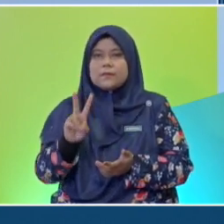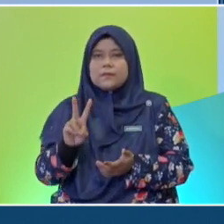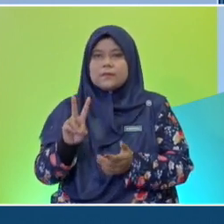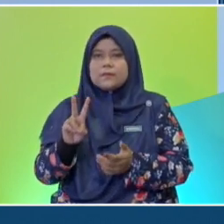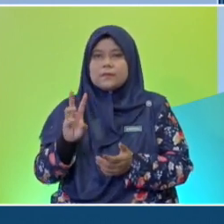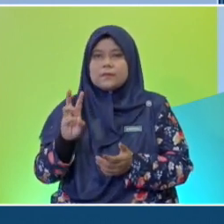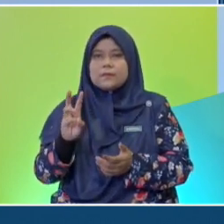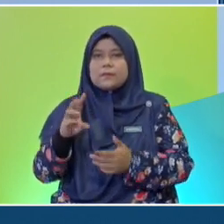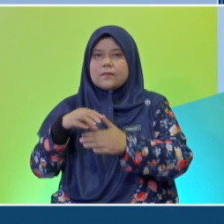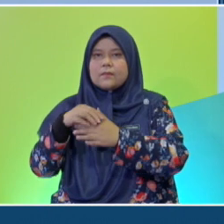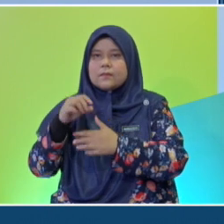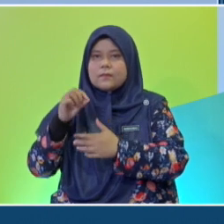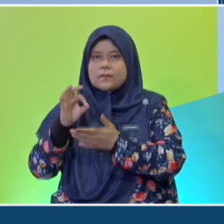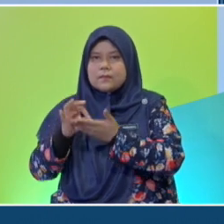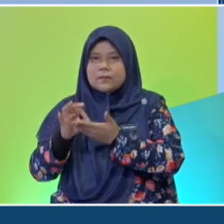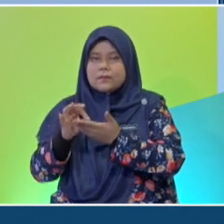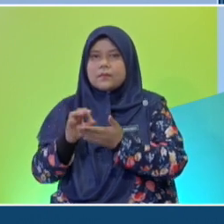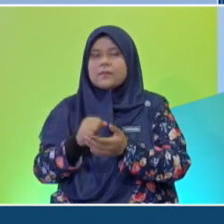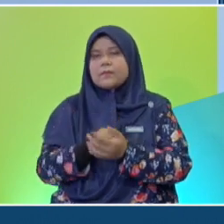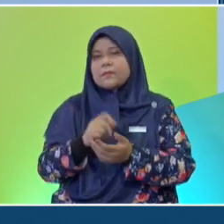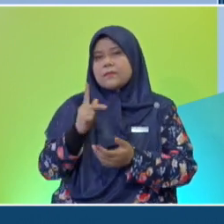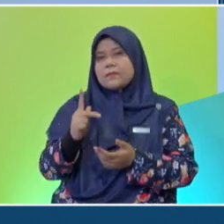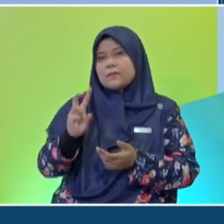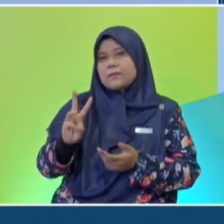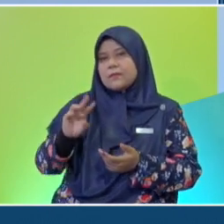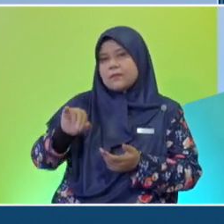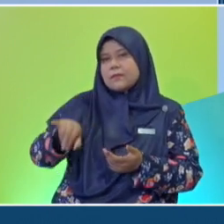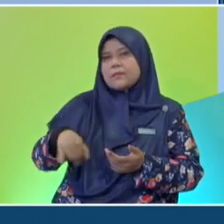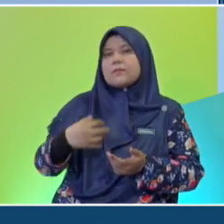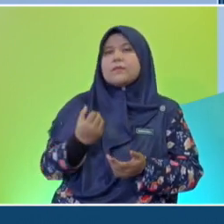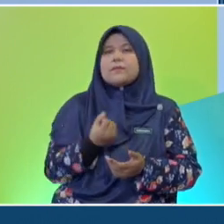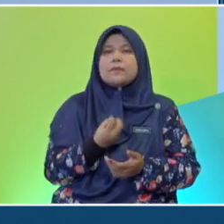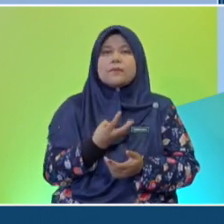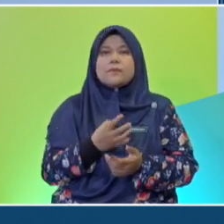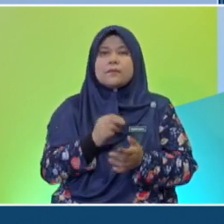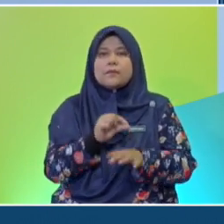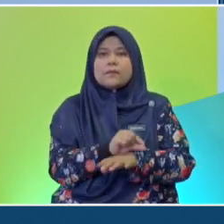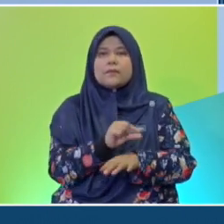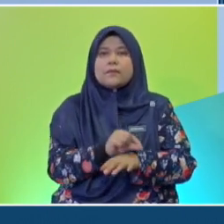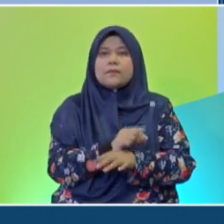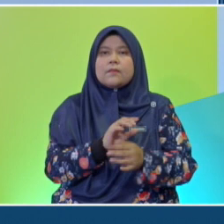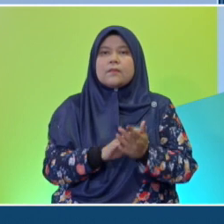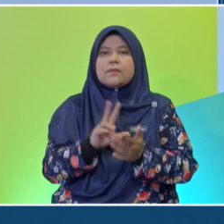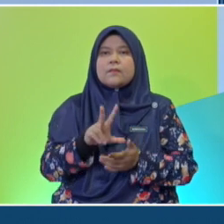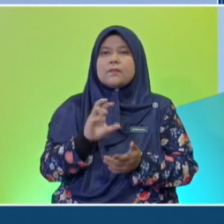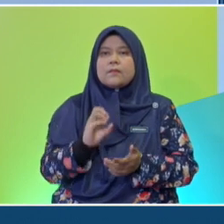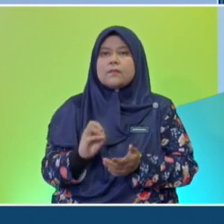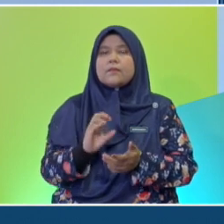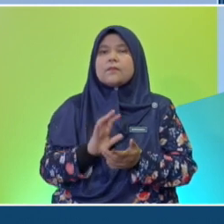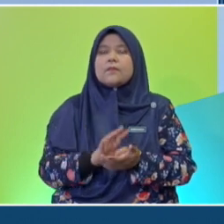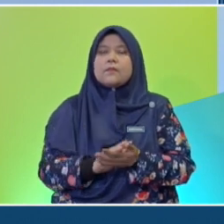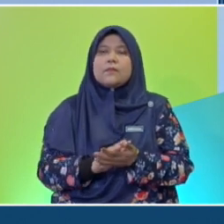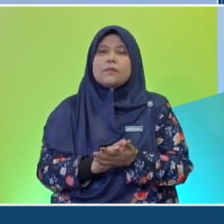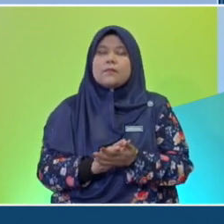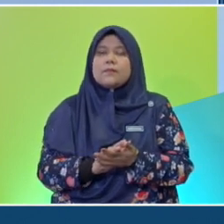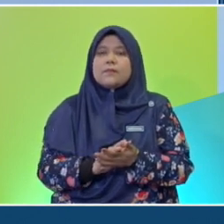Oke adalah kita berapakah cos untuk penggunaan elektrik sebanyak 30 kilo jam